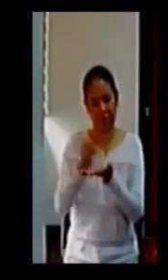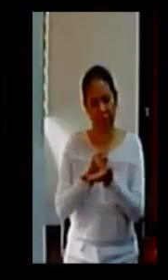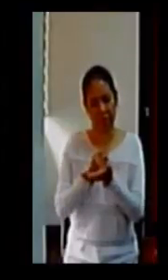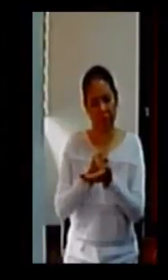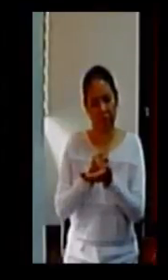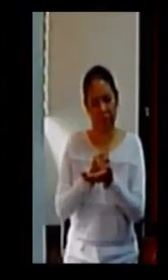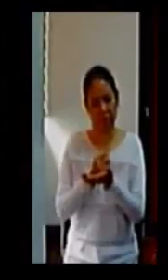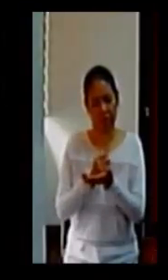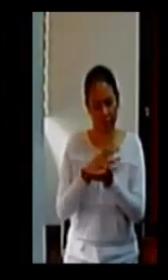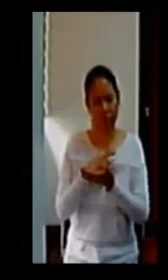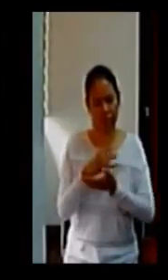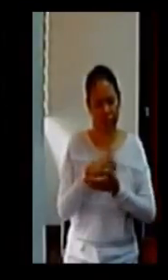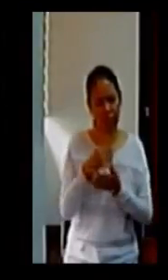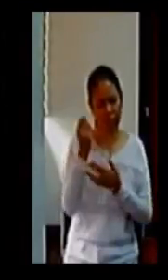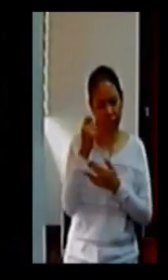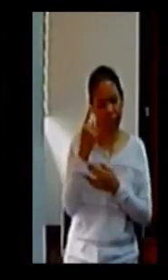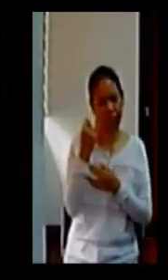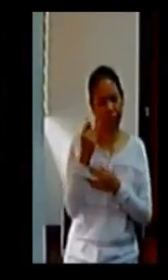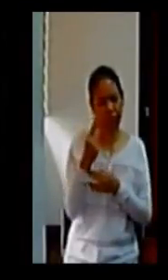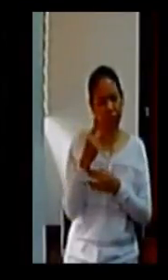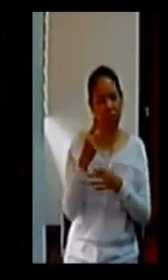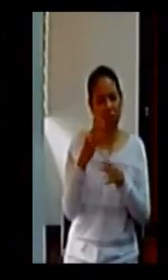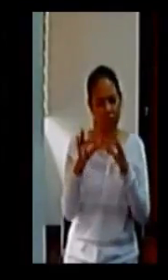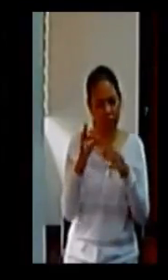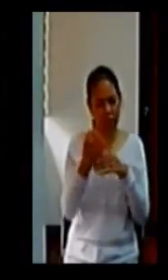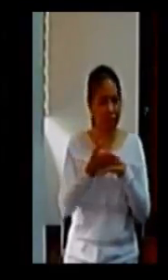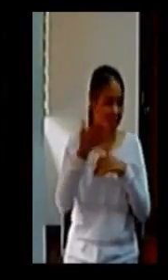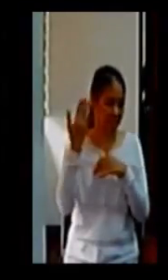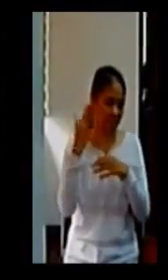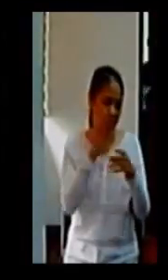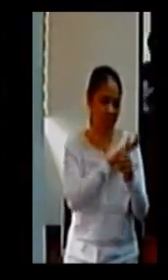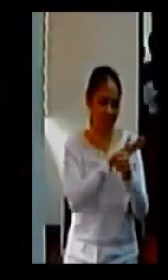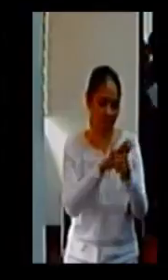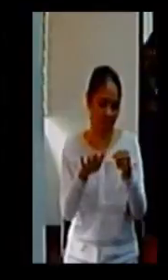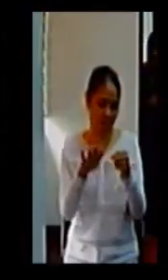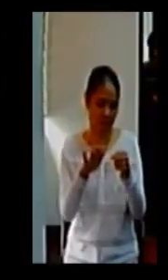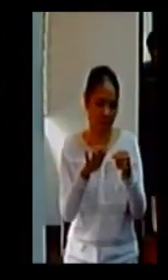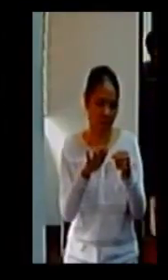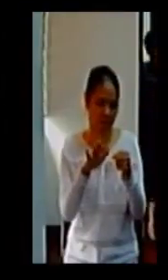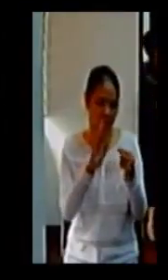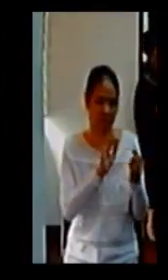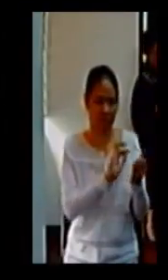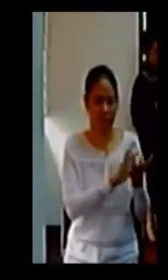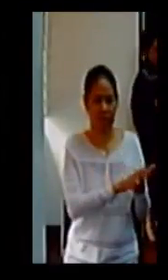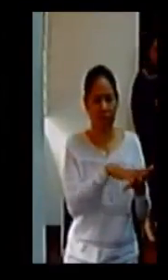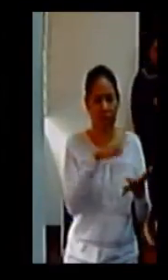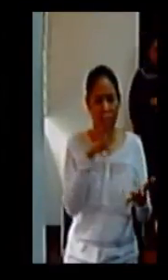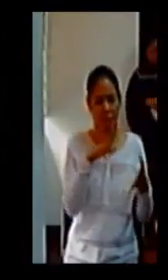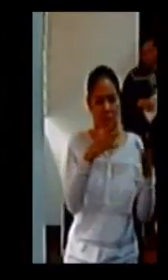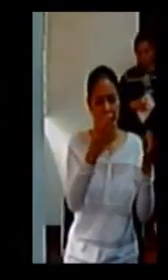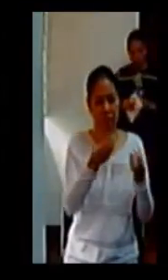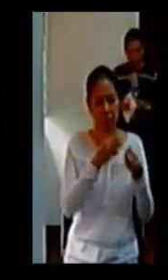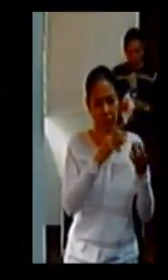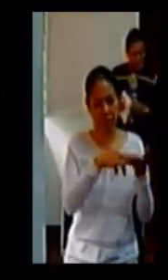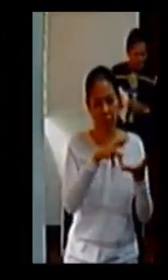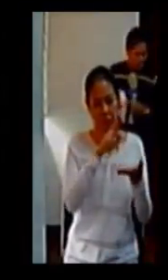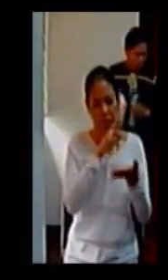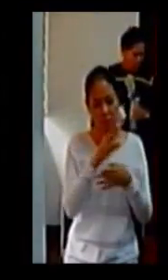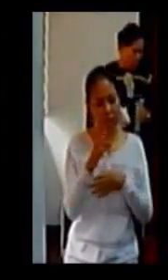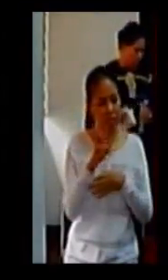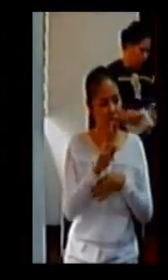lang gusto ko unawain eh. Kung dati sapat ang sabihin natin yaman na naibibigay nito, kaya nga